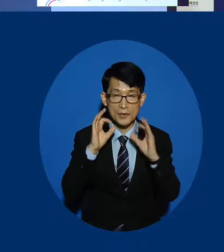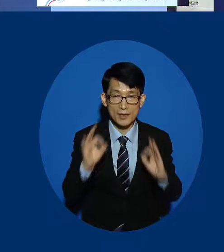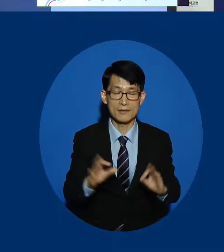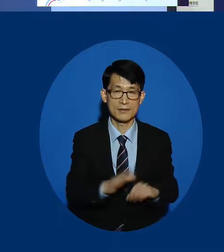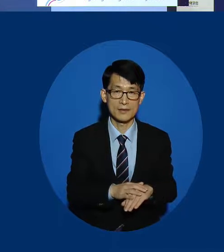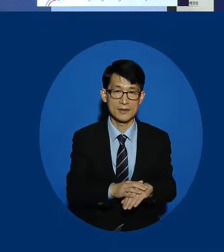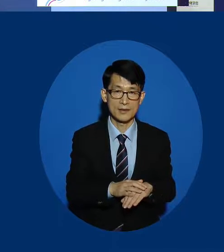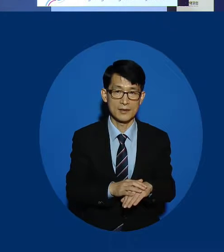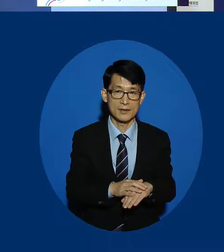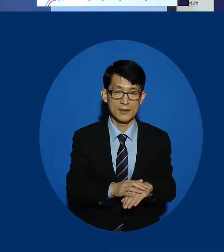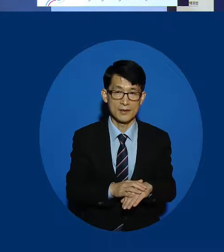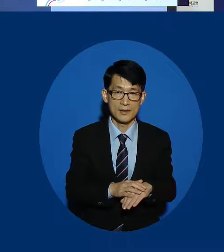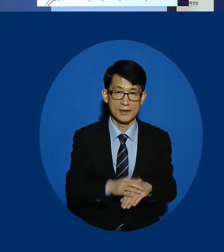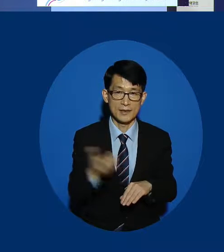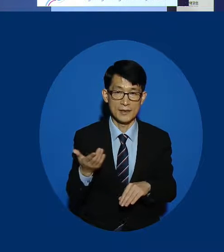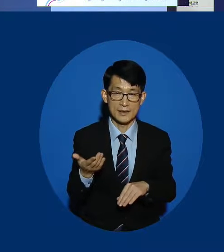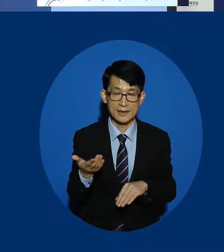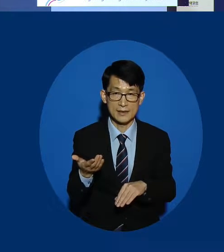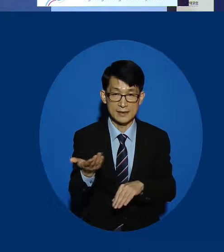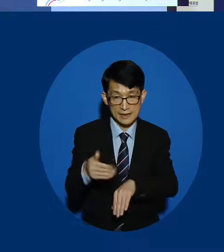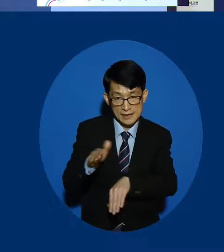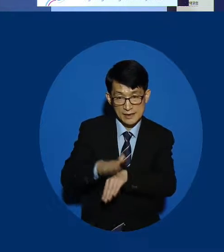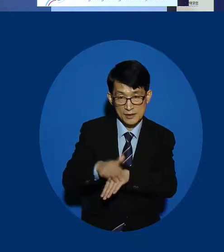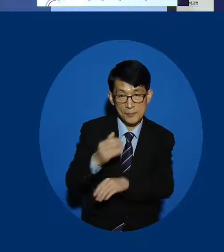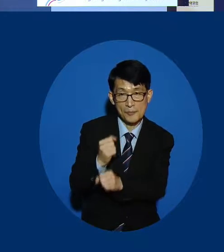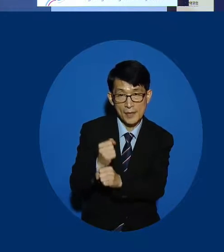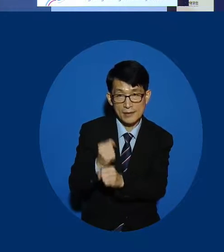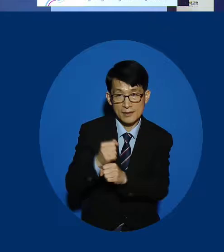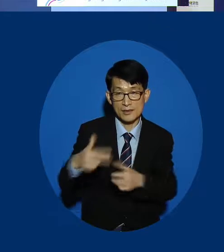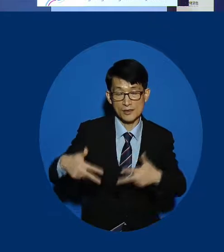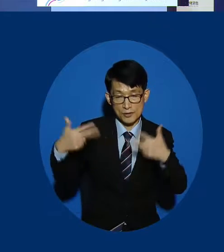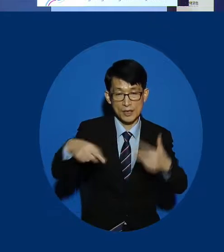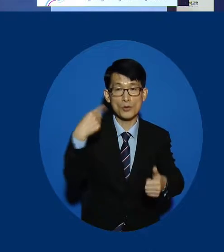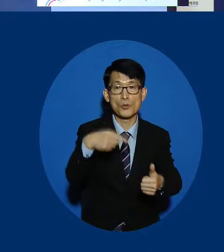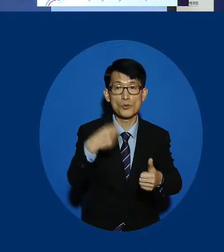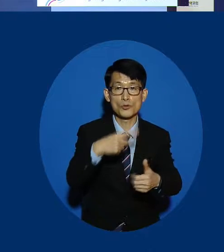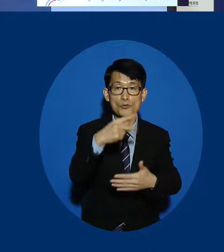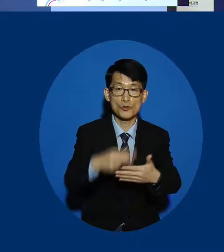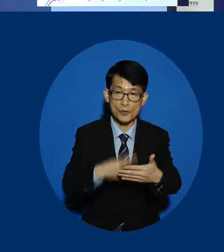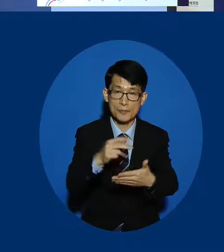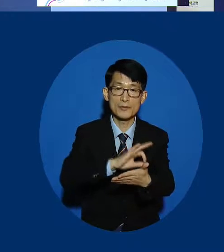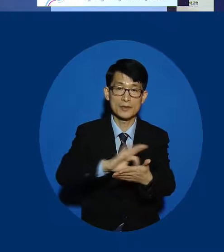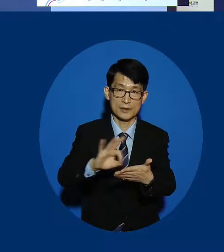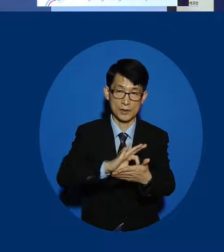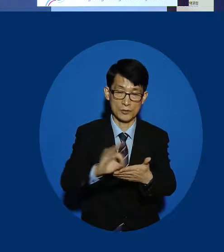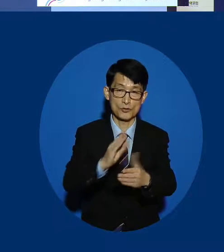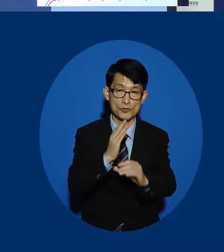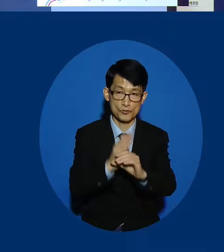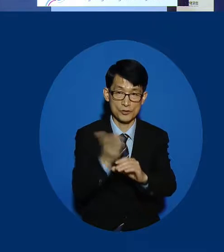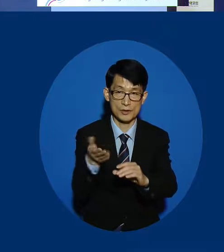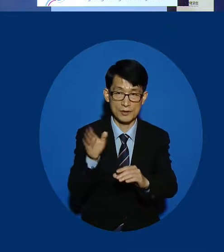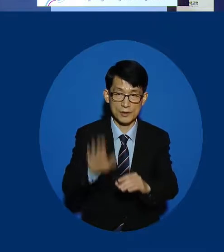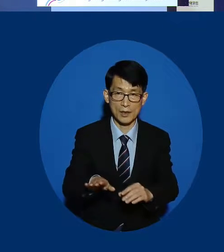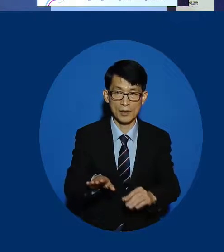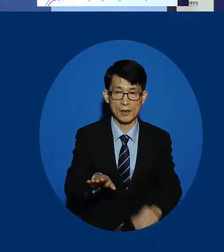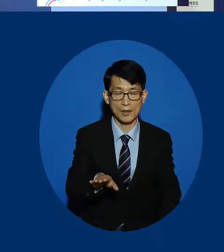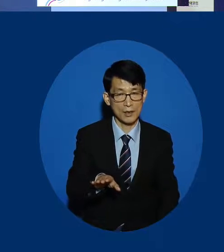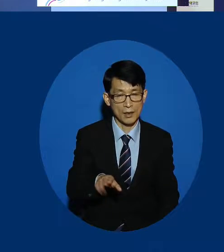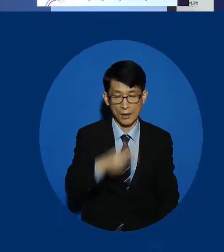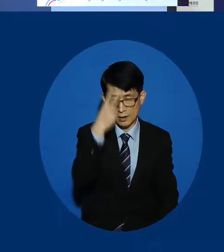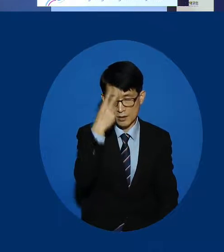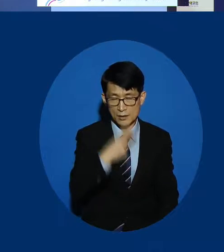학교가 그 자체적으로 개발한 화상 프로그램, 교육 프로그램이 있어서 그걸 쓴대요. 근데 문제는 장애인 접근을 전혀 고려를 하지